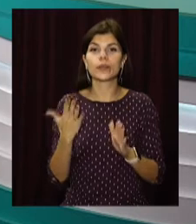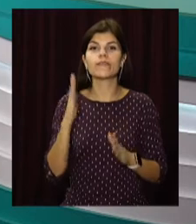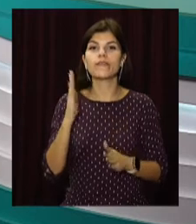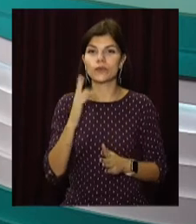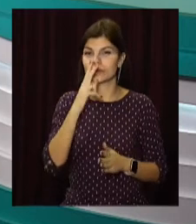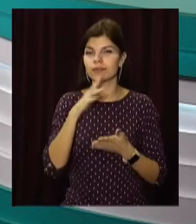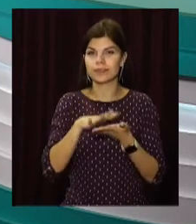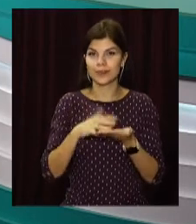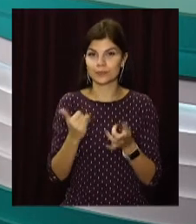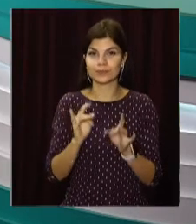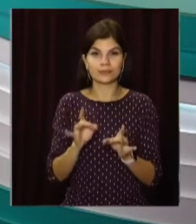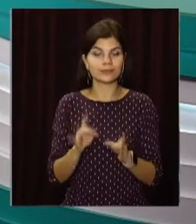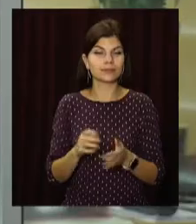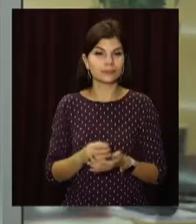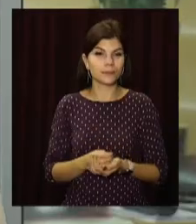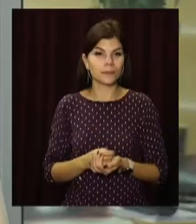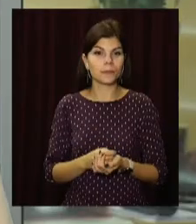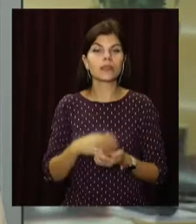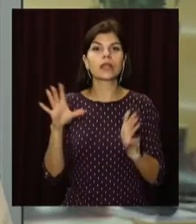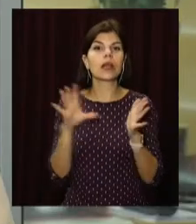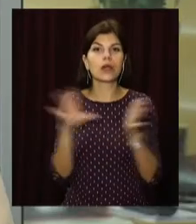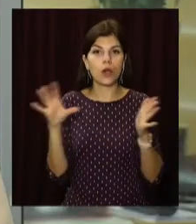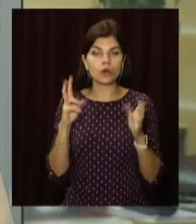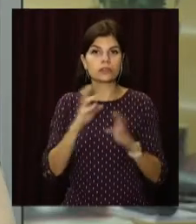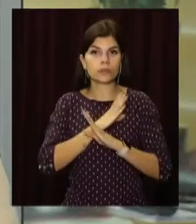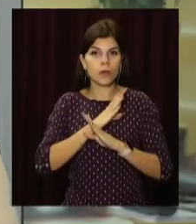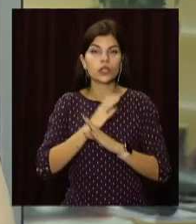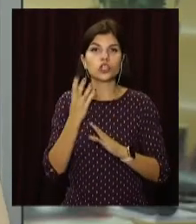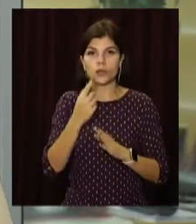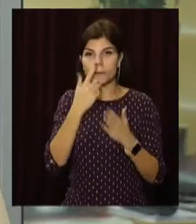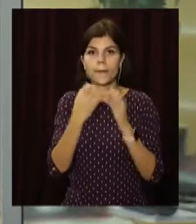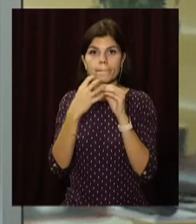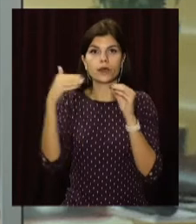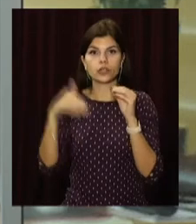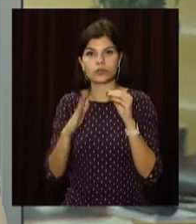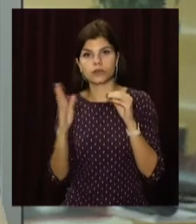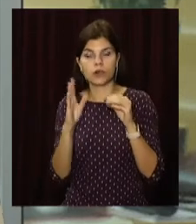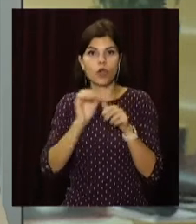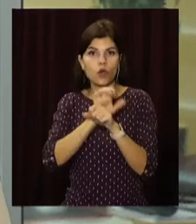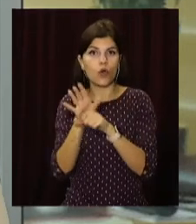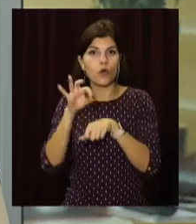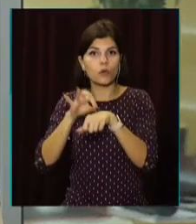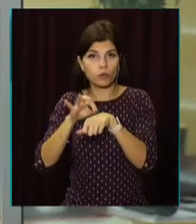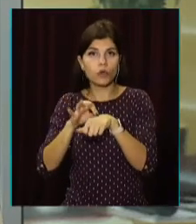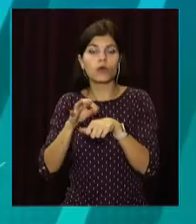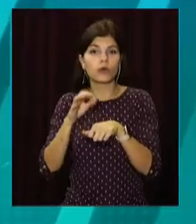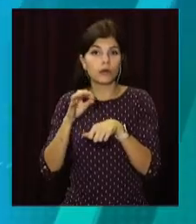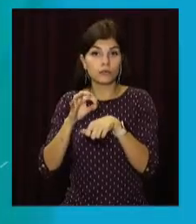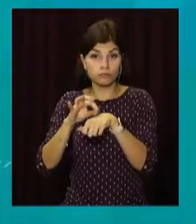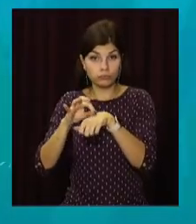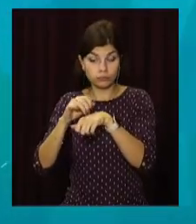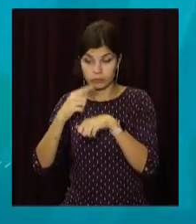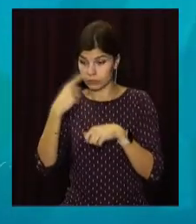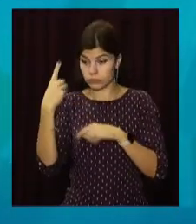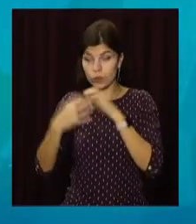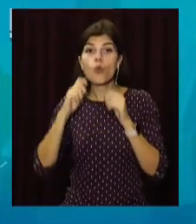події вівторка дивіться просто зараз. Рекордну смертність і ще понад 15,5 тисяч коронавірусних хворих зафіксували